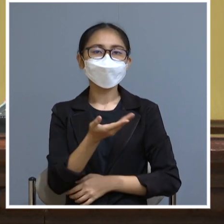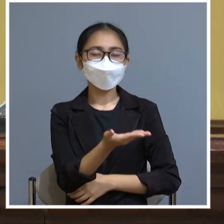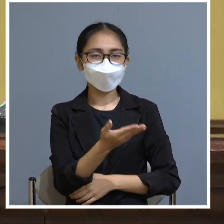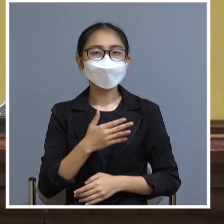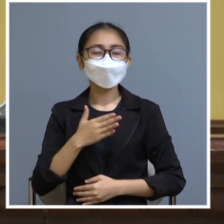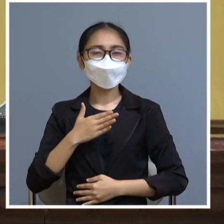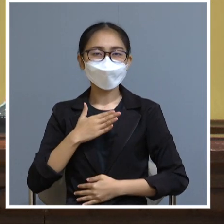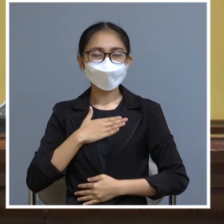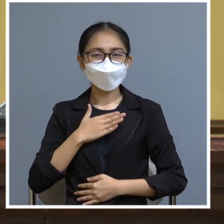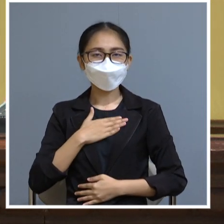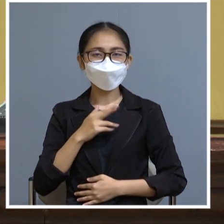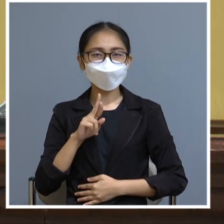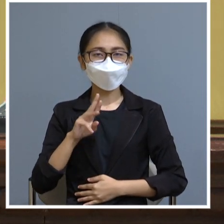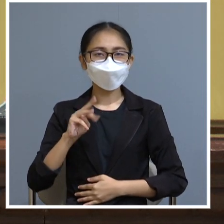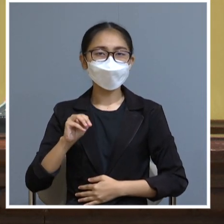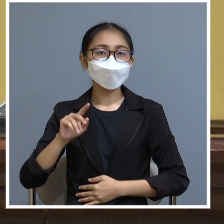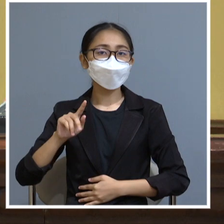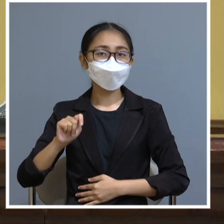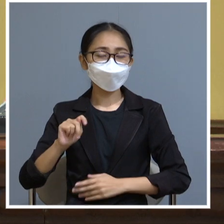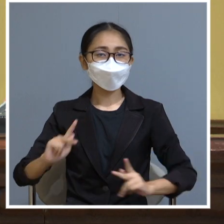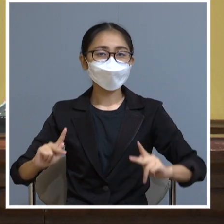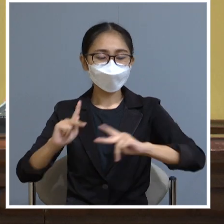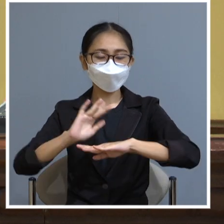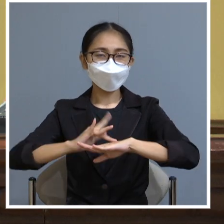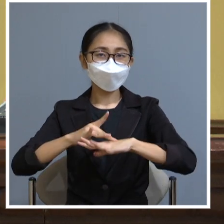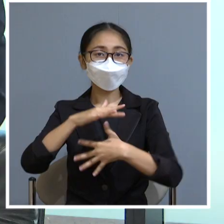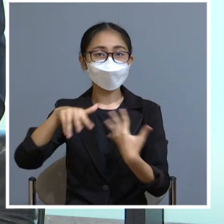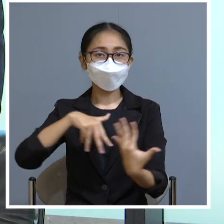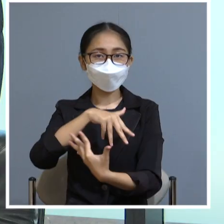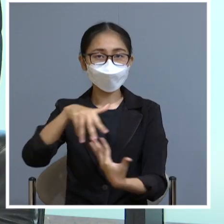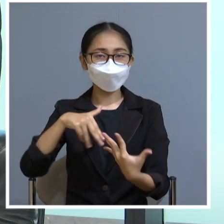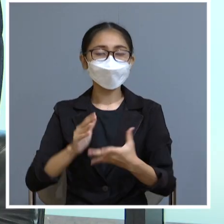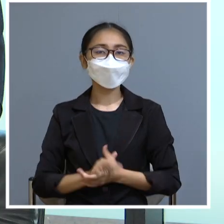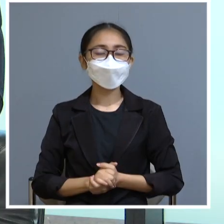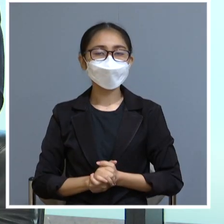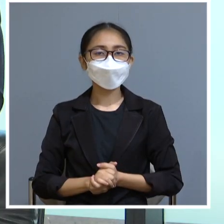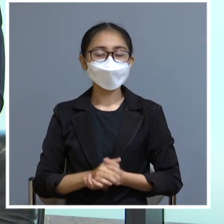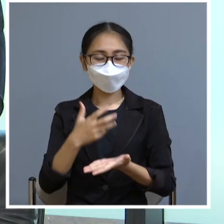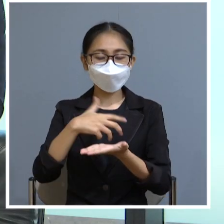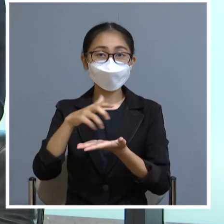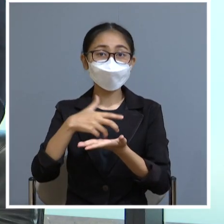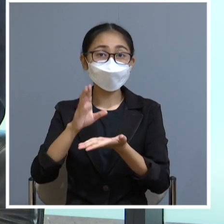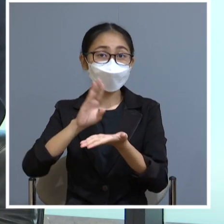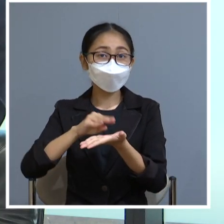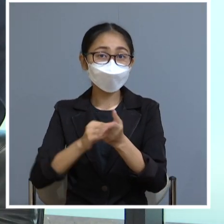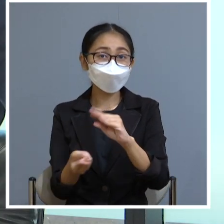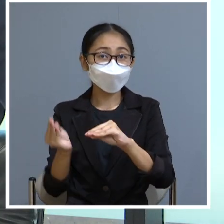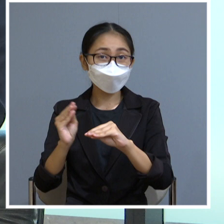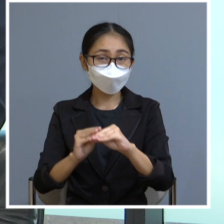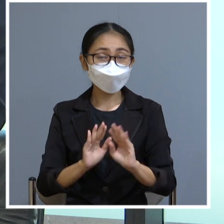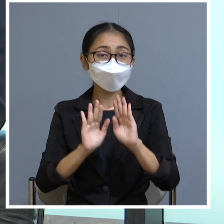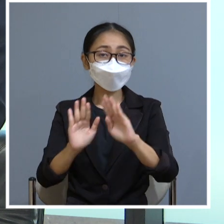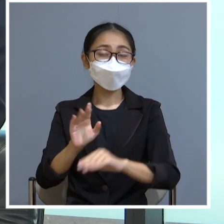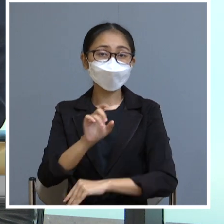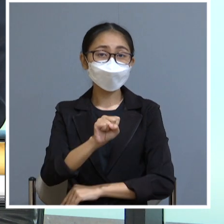ี่เครบกผมวา ราฟูสลป่ะ อาชามตวาการกระสงซฟิปษรษ ทาชา และส่งวัรรอมมีข้อมูเพิ่มเติม ท่านบาทาน ฝากไปท่านสมา